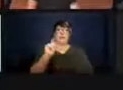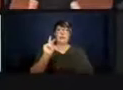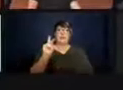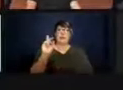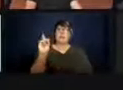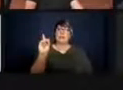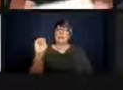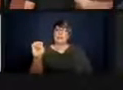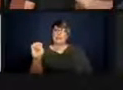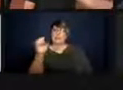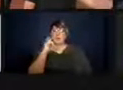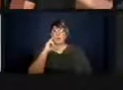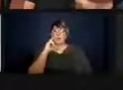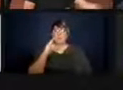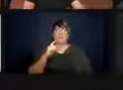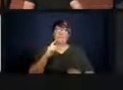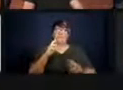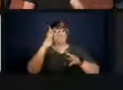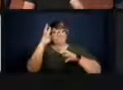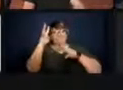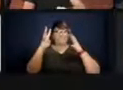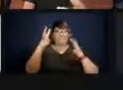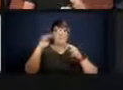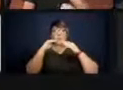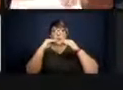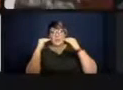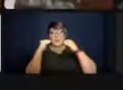تقديم خدمات بصورة جيدة، وأيضا نحن نقوم ب